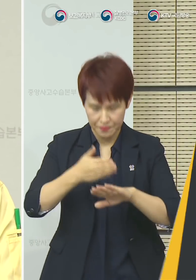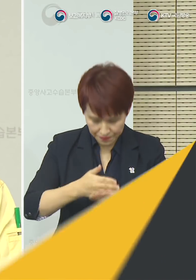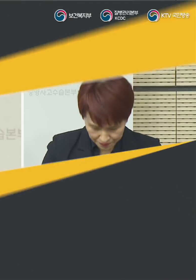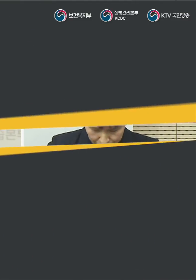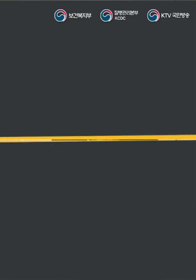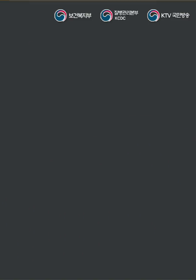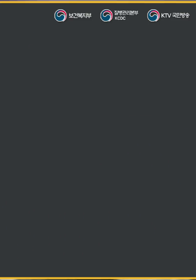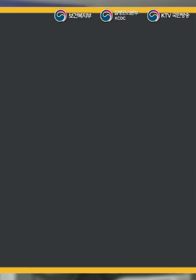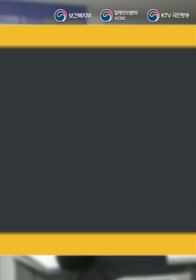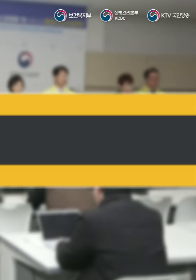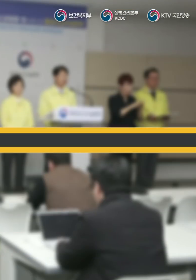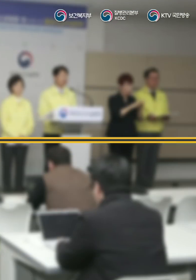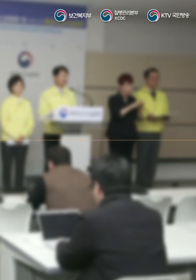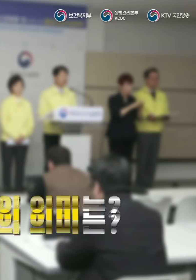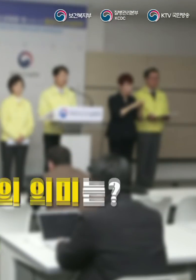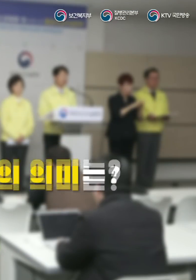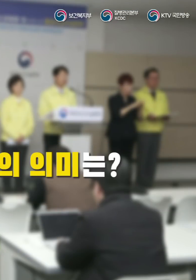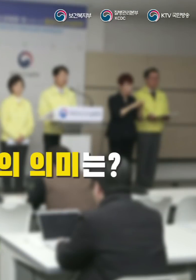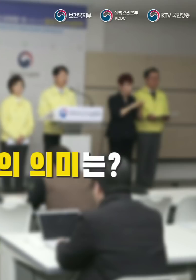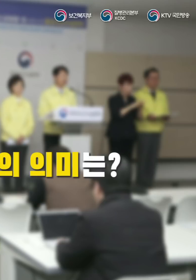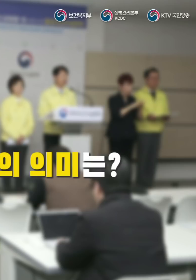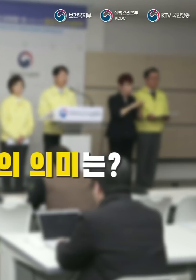감사합니다.